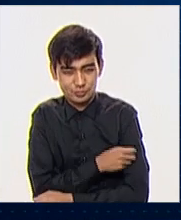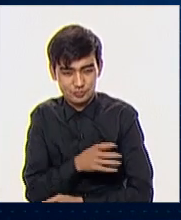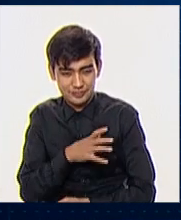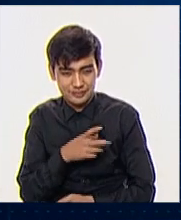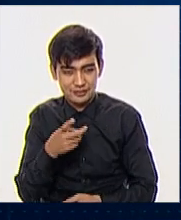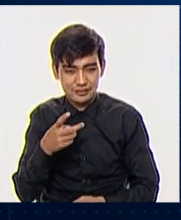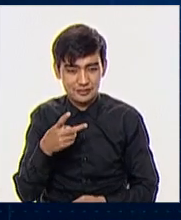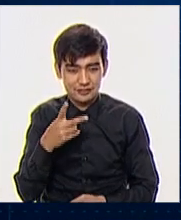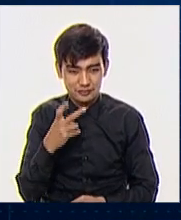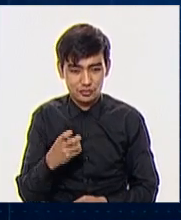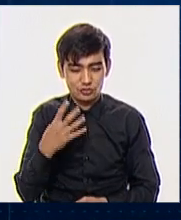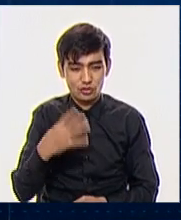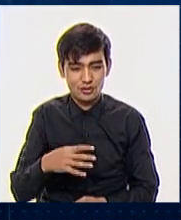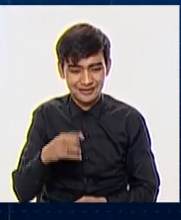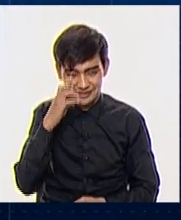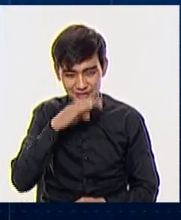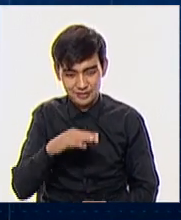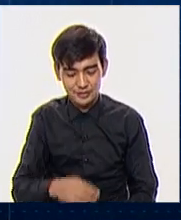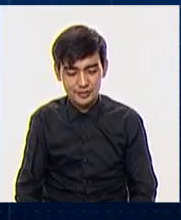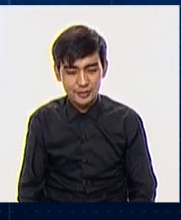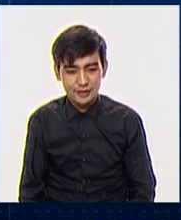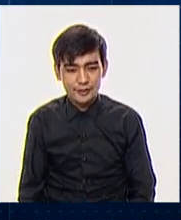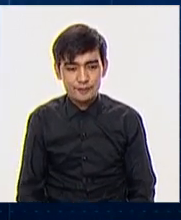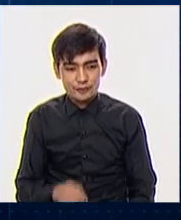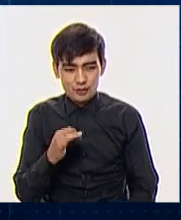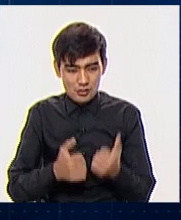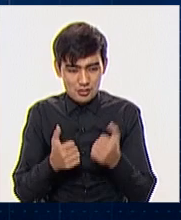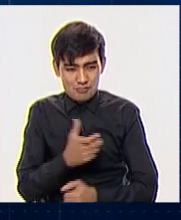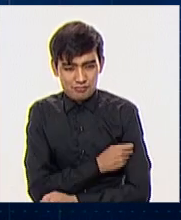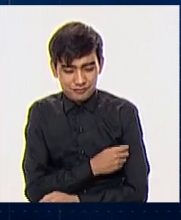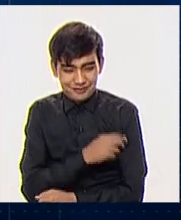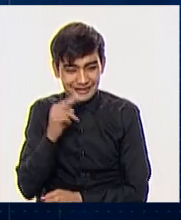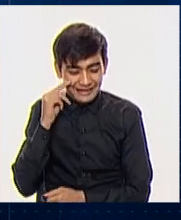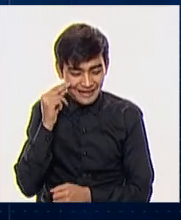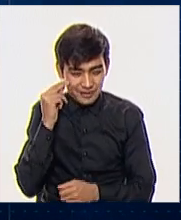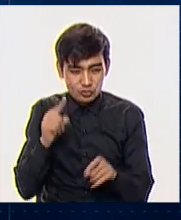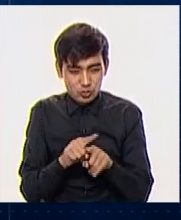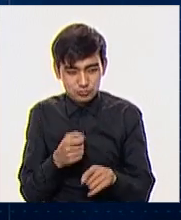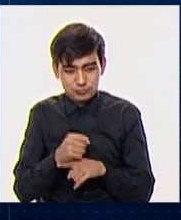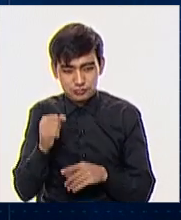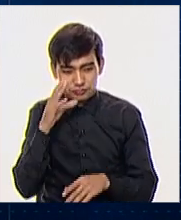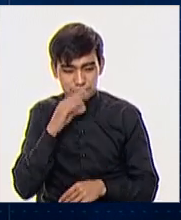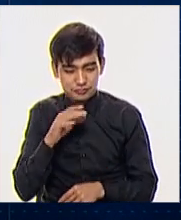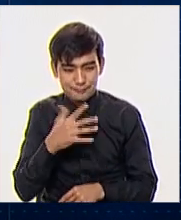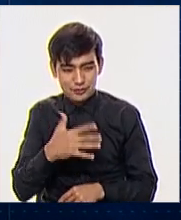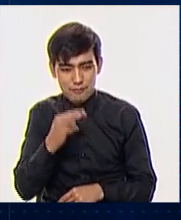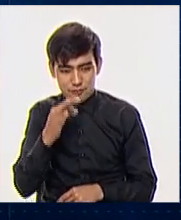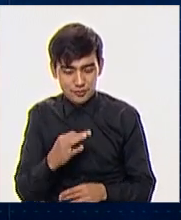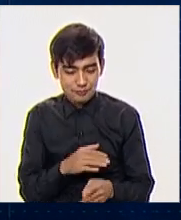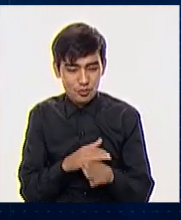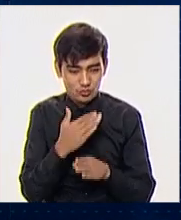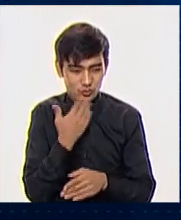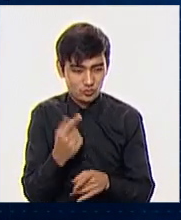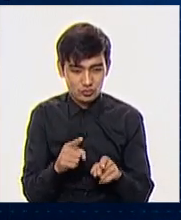в 243 странах. Даже лидер по скорости вакцинации Китай пока не преодолел 50-процентный рубеж, хотя